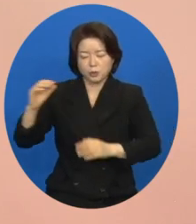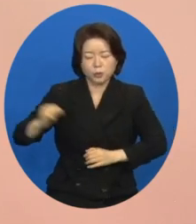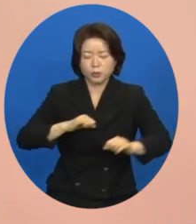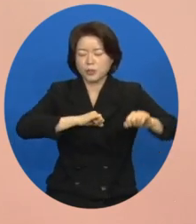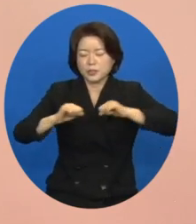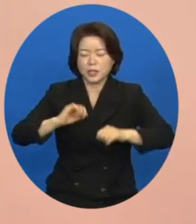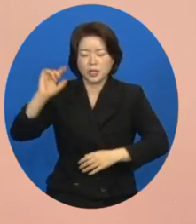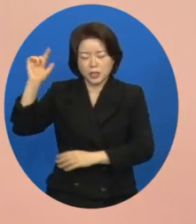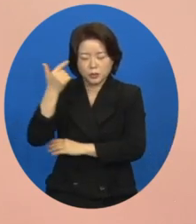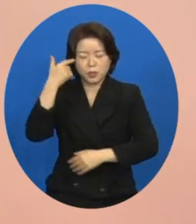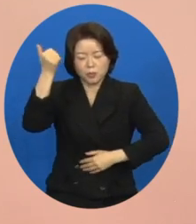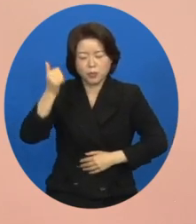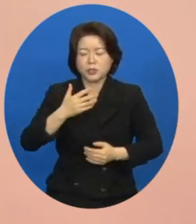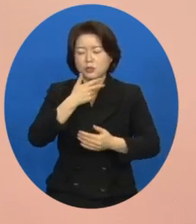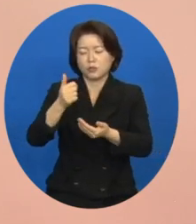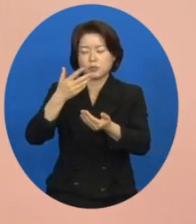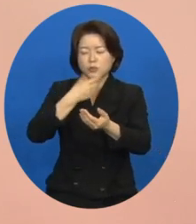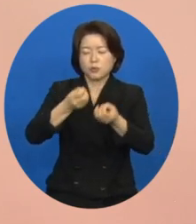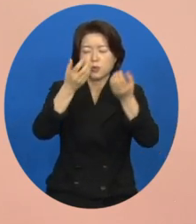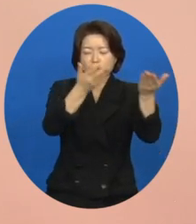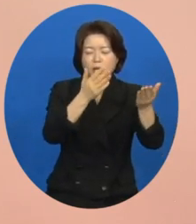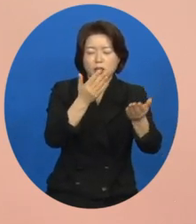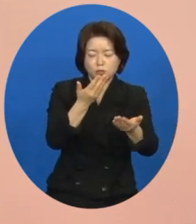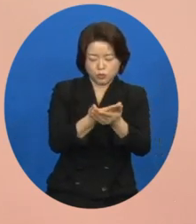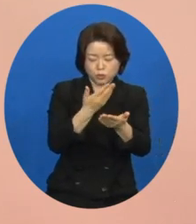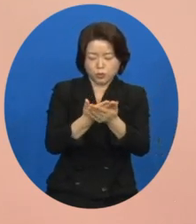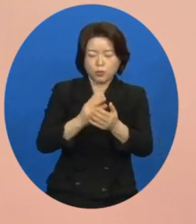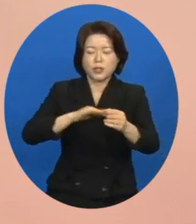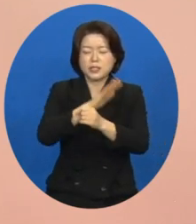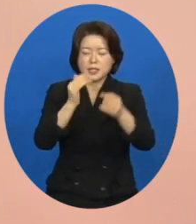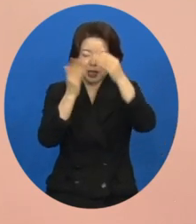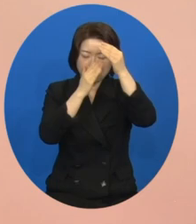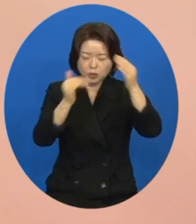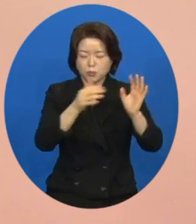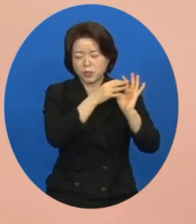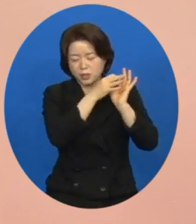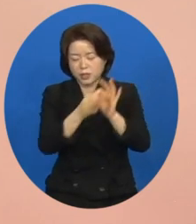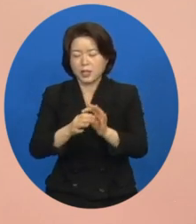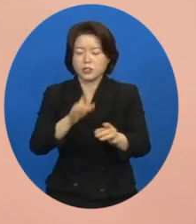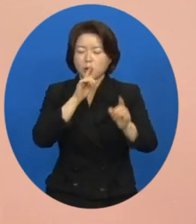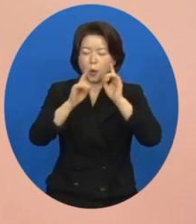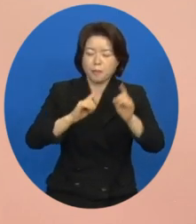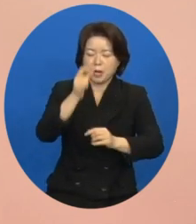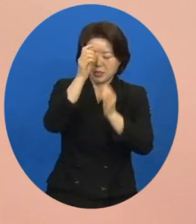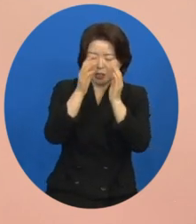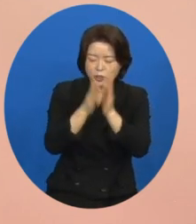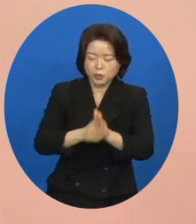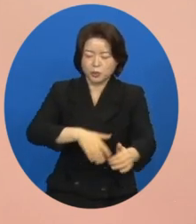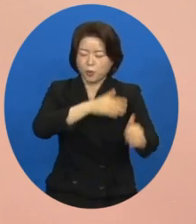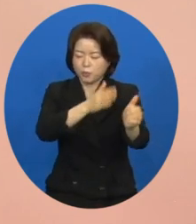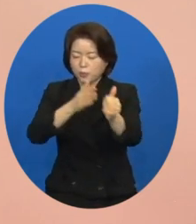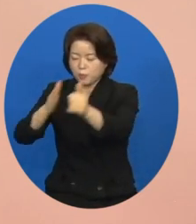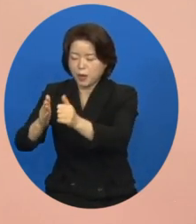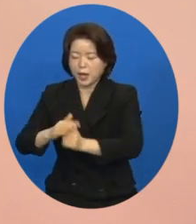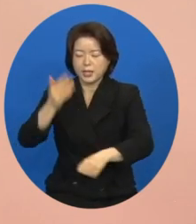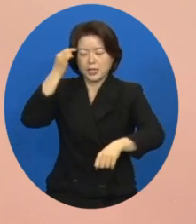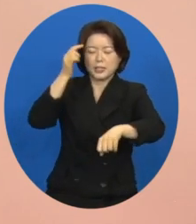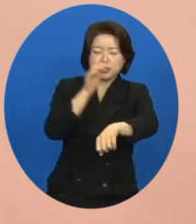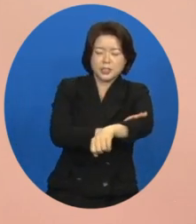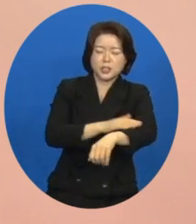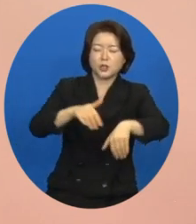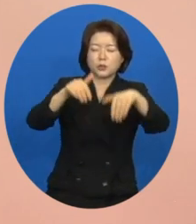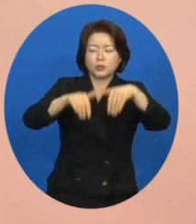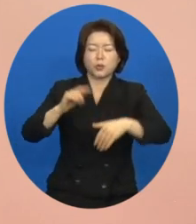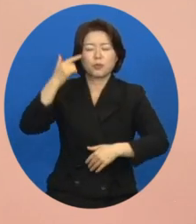목사님을 주님 축복해 주시고 사랑하는 성도들에게 끊임없이 말씀과 기도를 권면하는 지혜로운 종이 되게